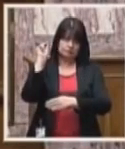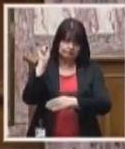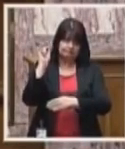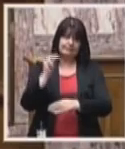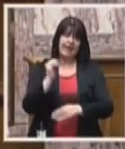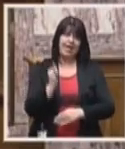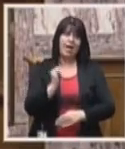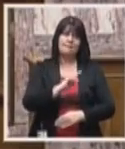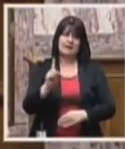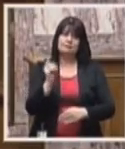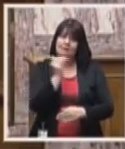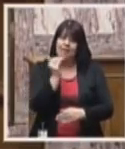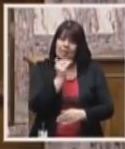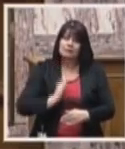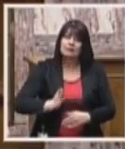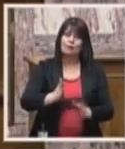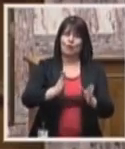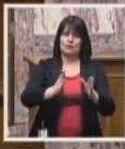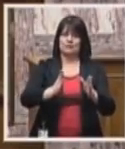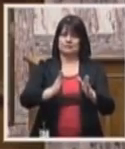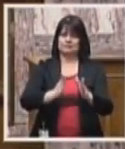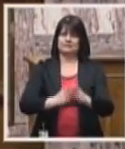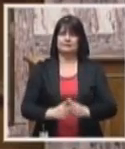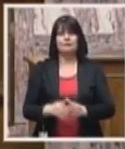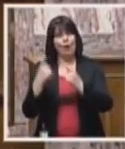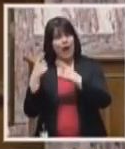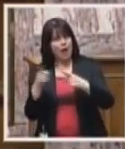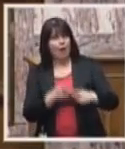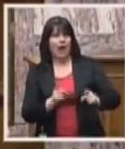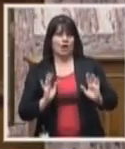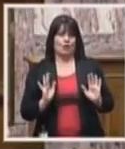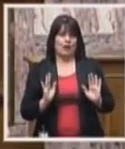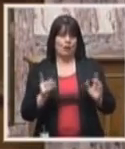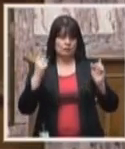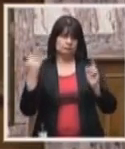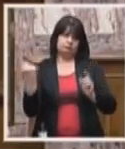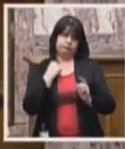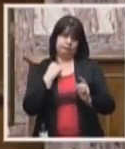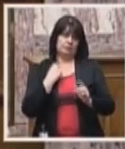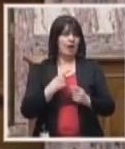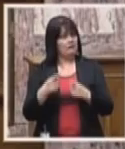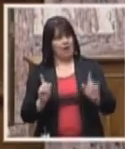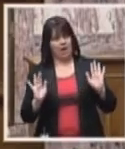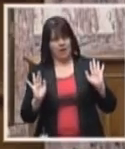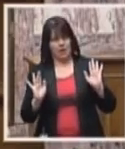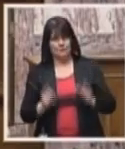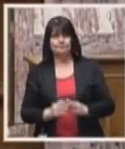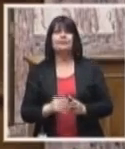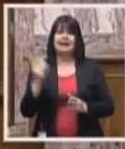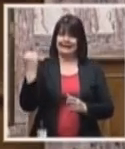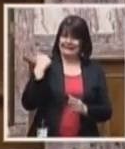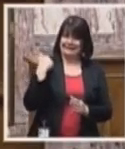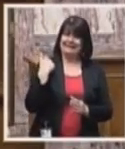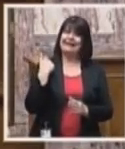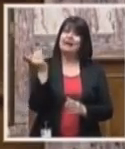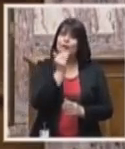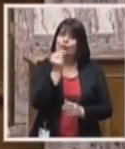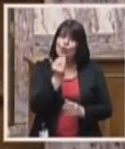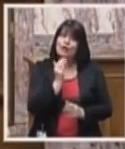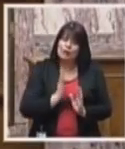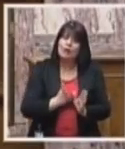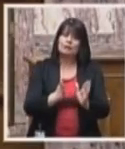καθυστερείτε. Και αυτό είναι τελείως άλλο από το να αποτύχετε, ότι αποτυχήκατε. Να επιταχύνετε, μας λένε.